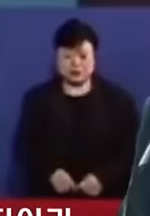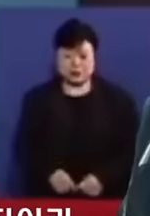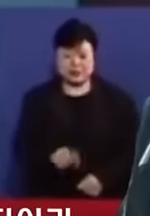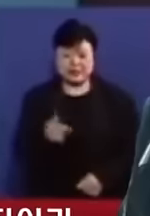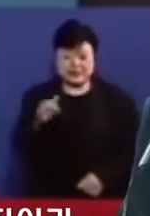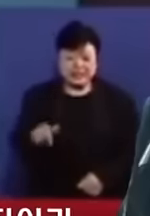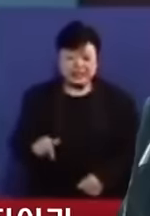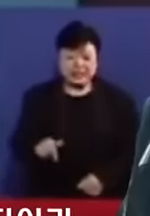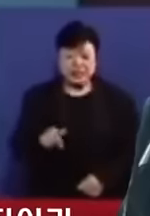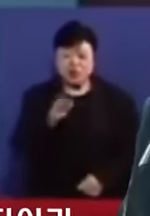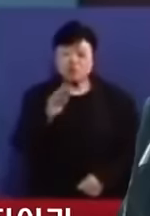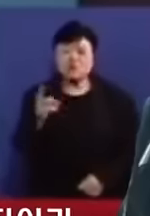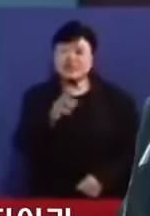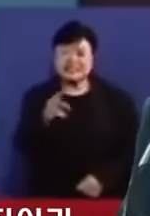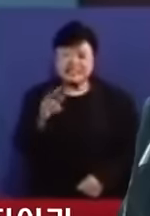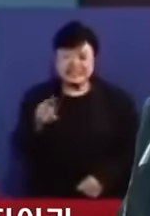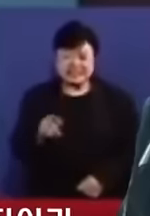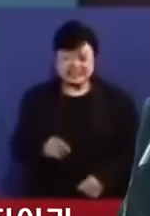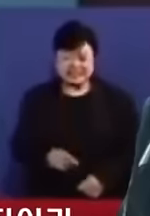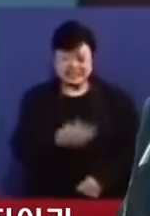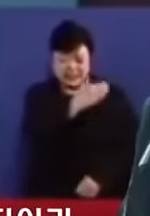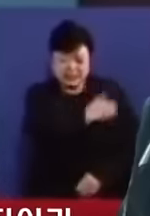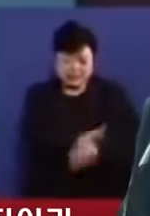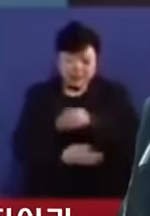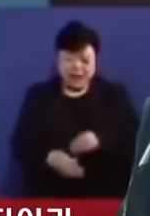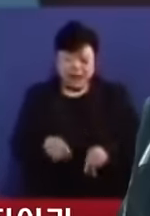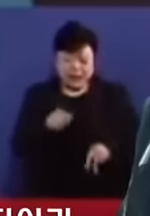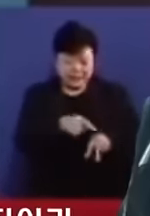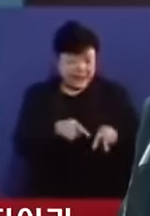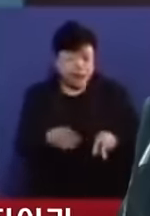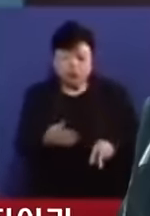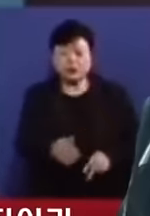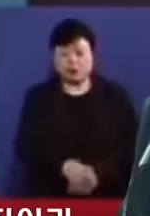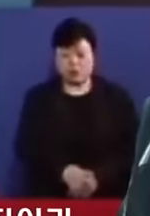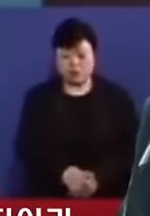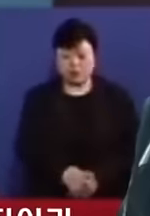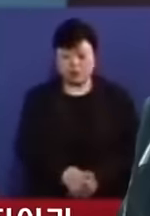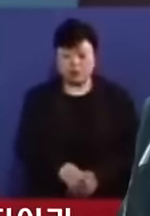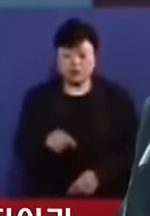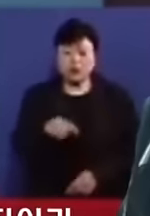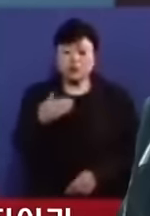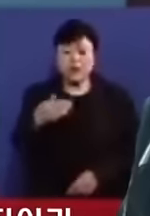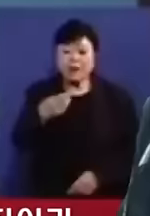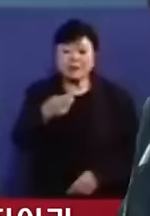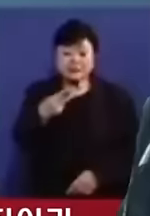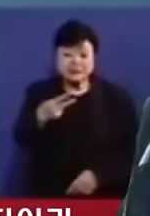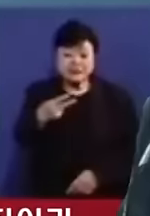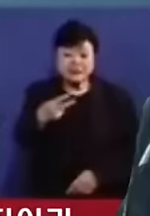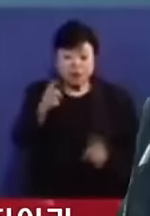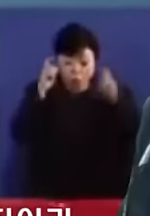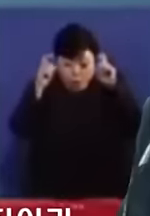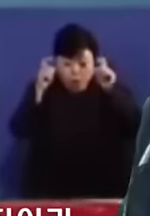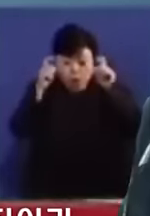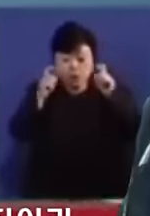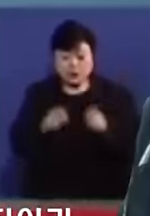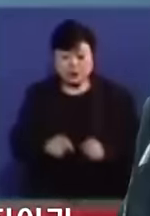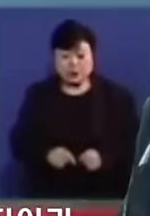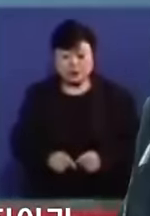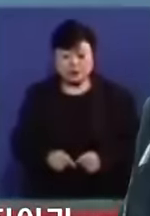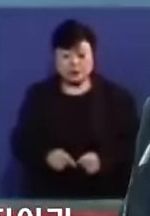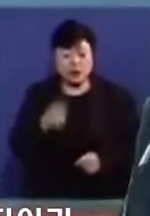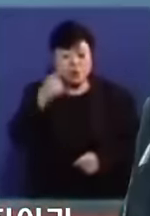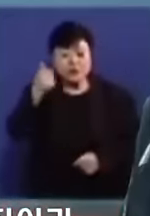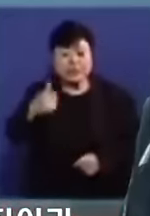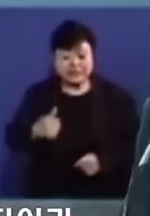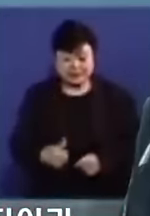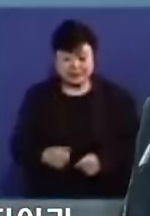보세요. 팔도 없고 다리도 없습니다. 그는 1982년 호주의 브리스번에서 목회자